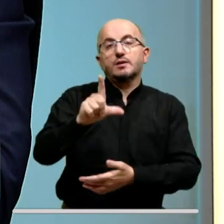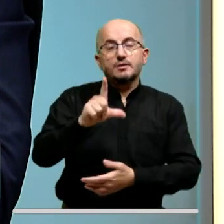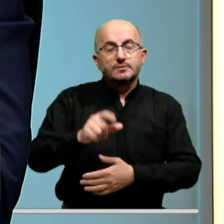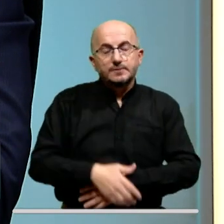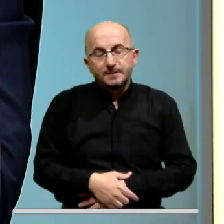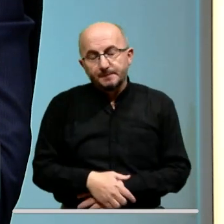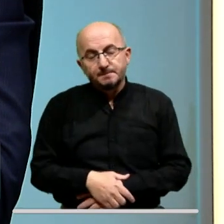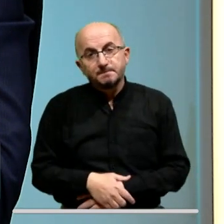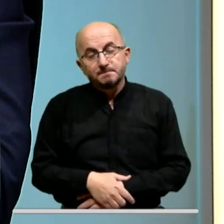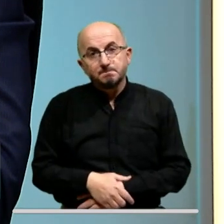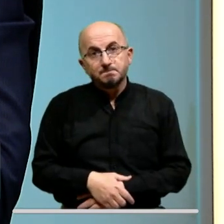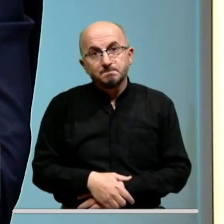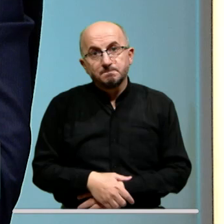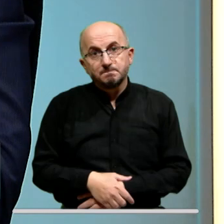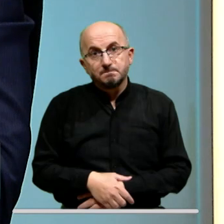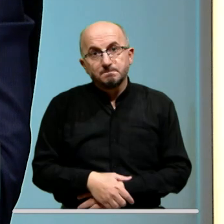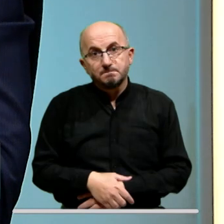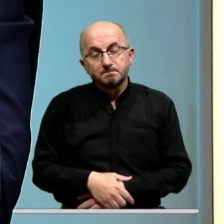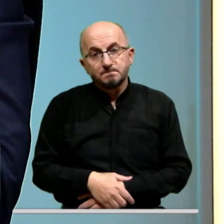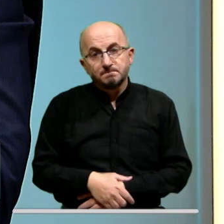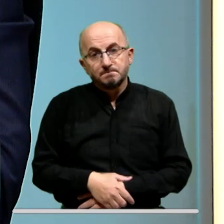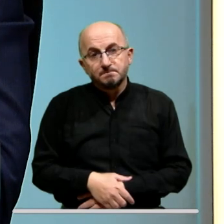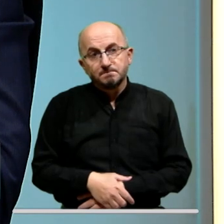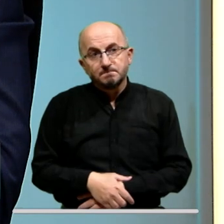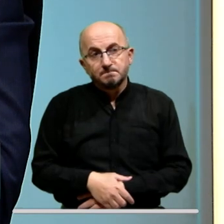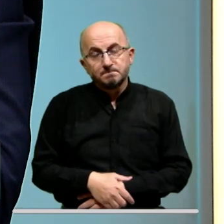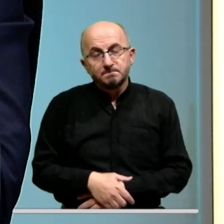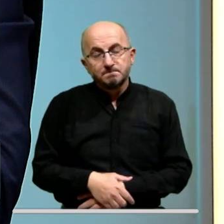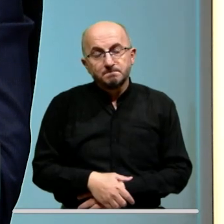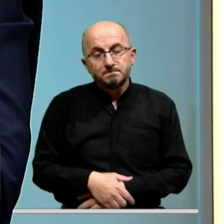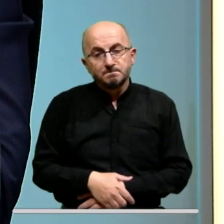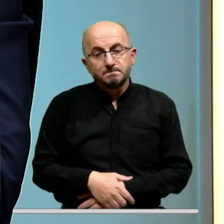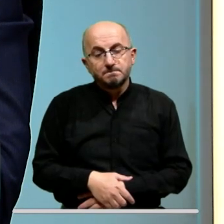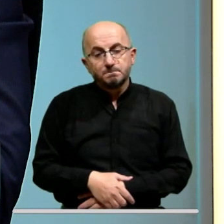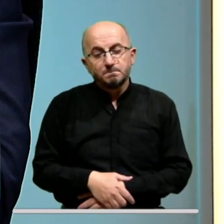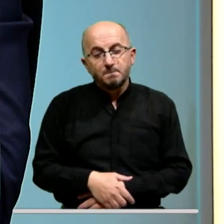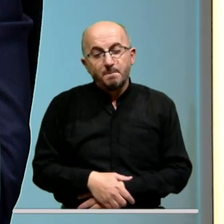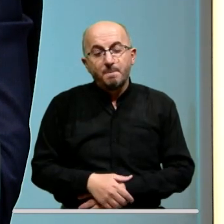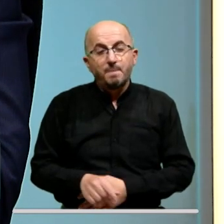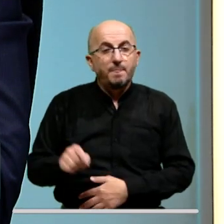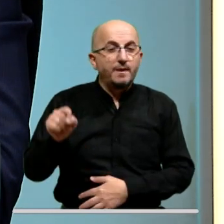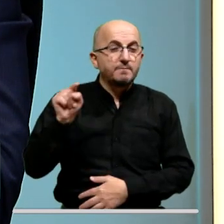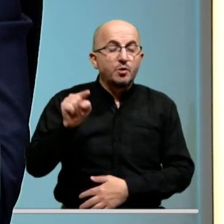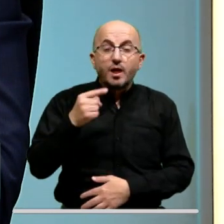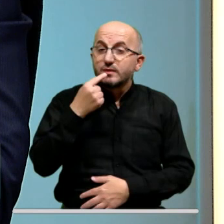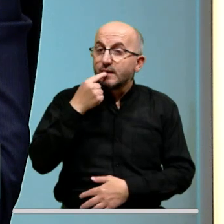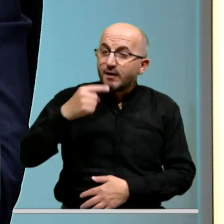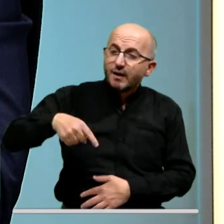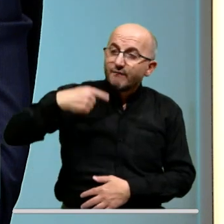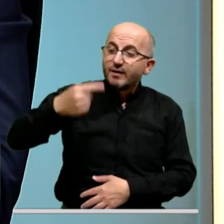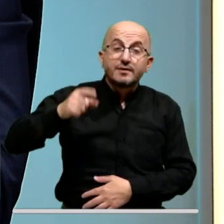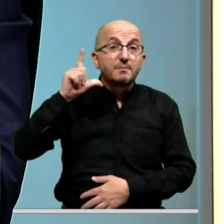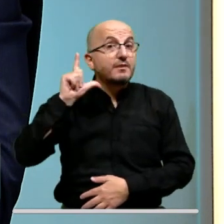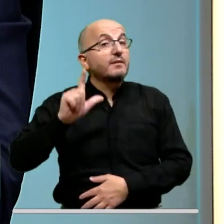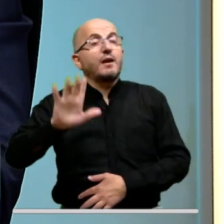geçerli olmasının şartlarından bir tanesi de bu niyetin muhakkak surette yapılması gerekiyor. Ha, bunun dille ifade edilmesi gerekmiyor.